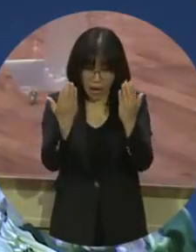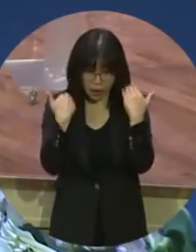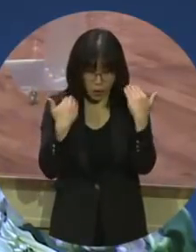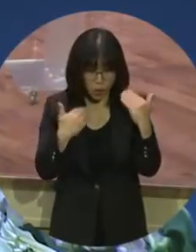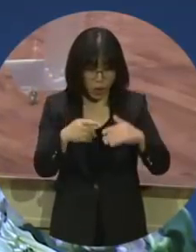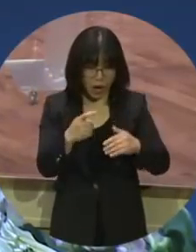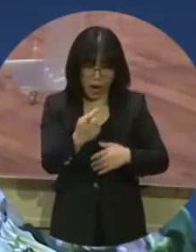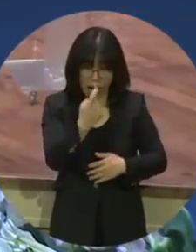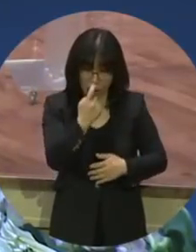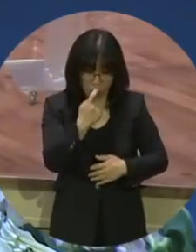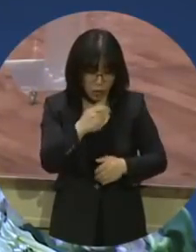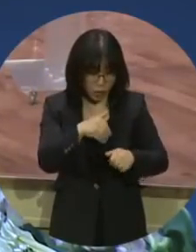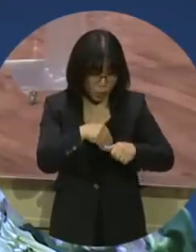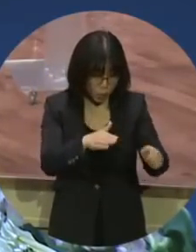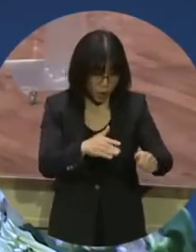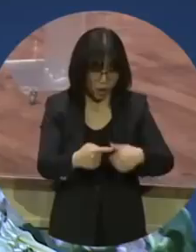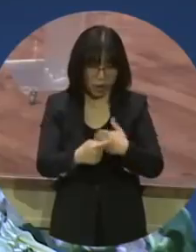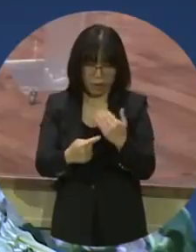속에 잡혀 있습니다.